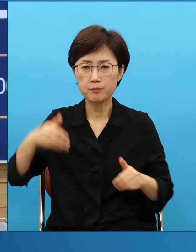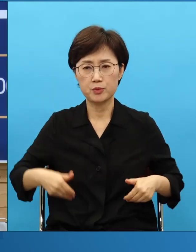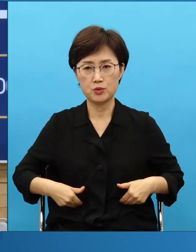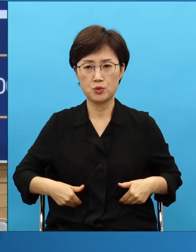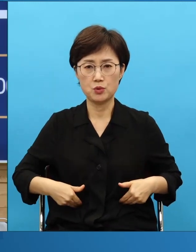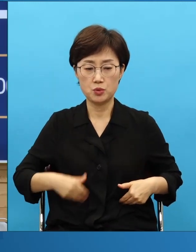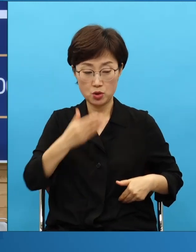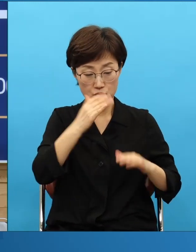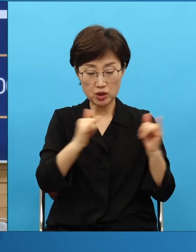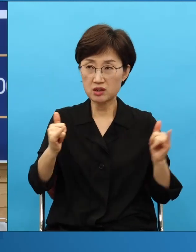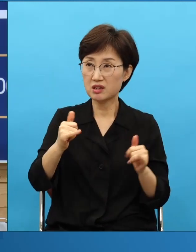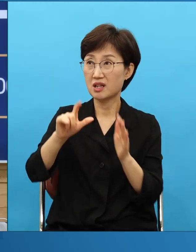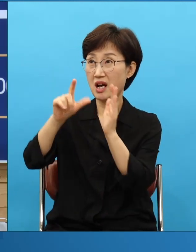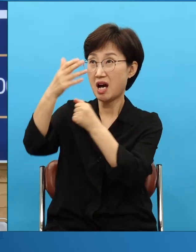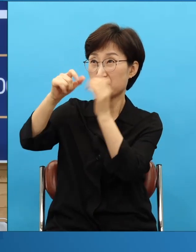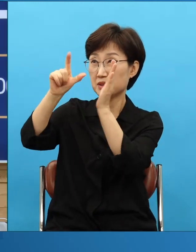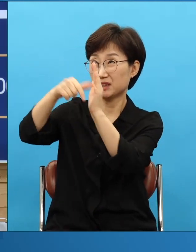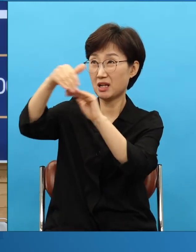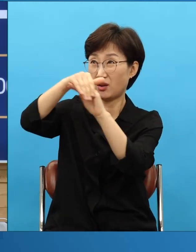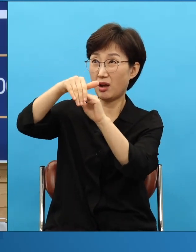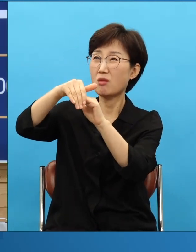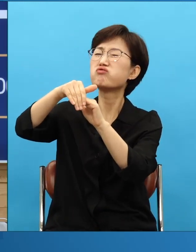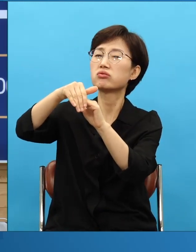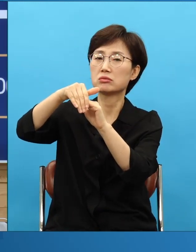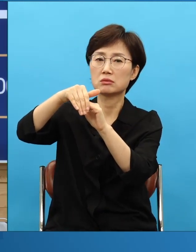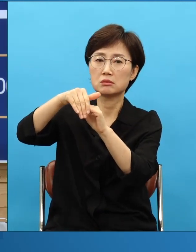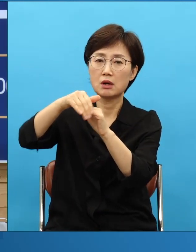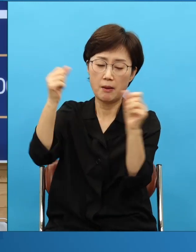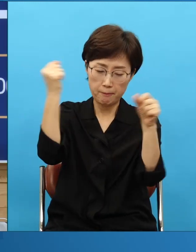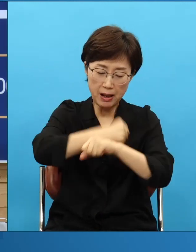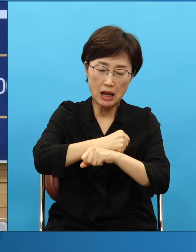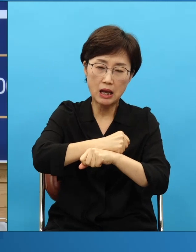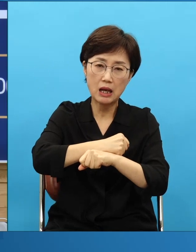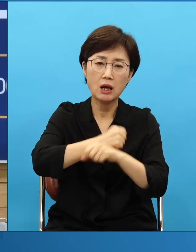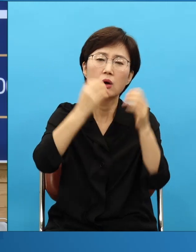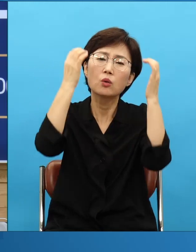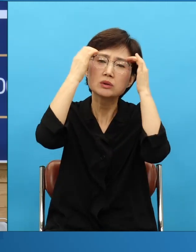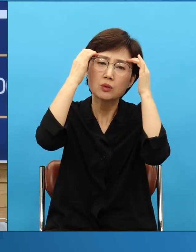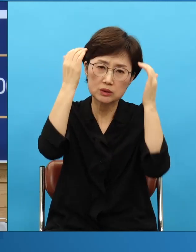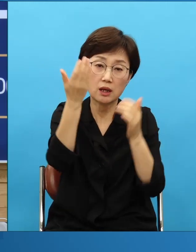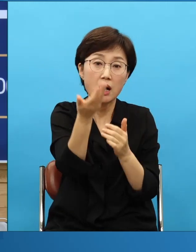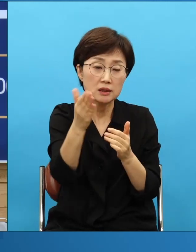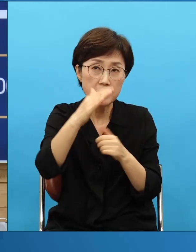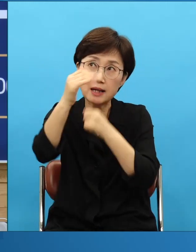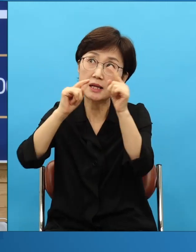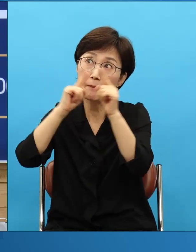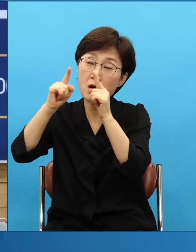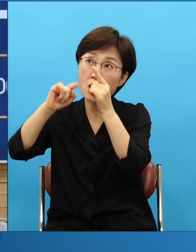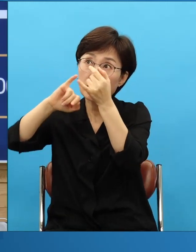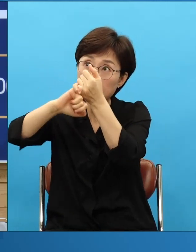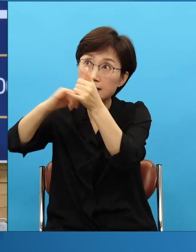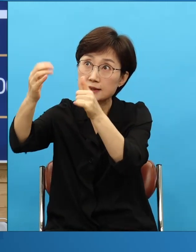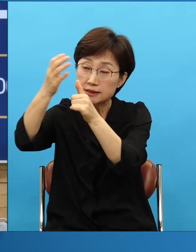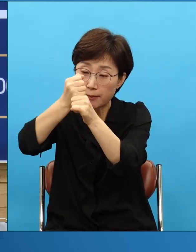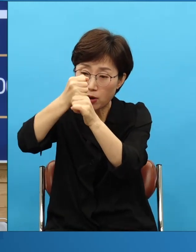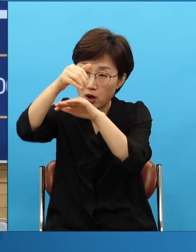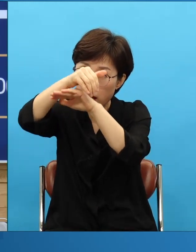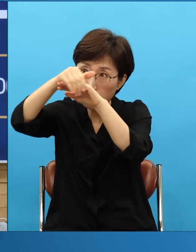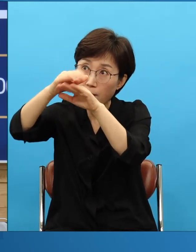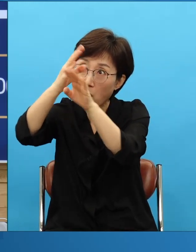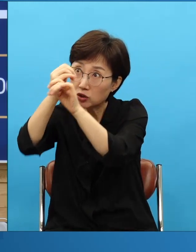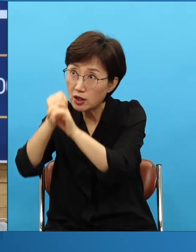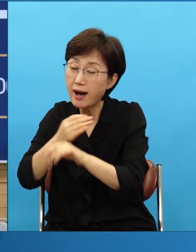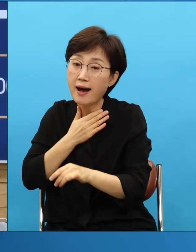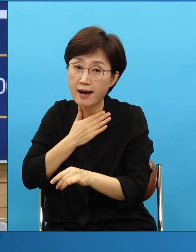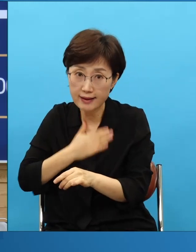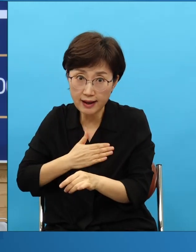Jews that did not know this time 그러나 schedule, 이거 아는 they 사람 failed. 통해서요 역사를 난 겁니다. And through the people that knew this time schedule, 아까 also 서론에서 rose. 얘기했듯이 세 가지가 맞아야 돼요. And so,